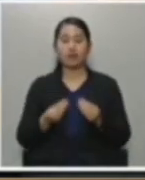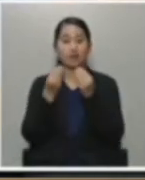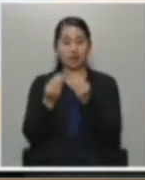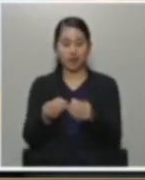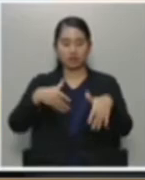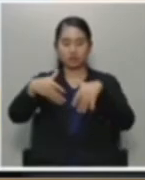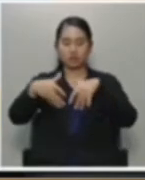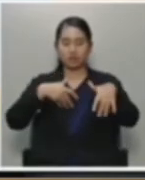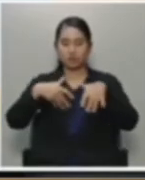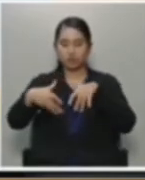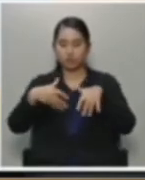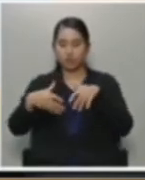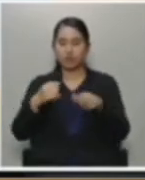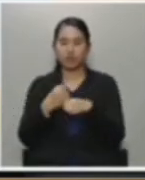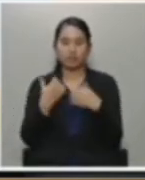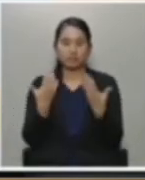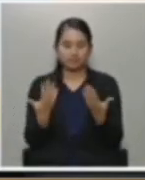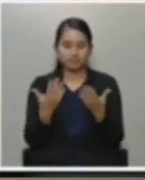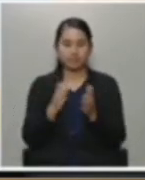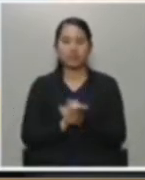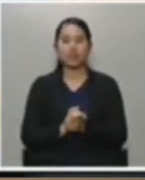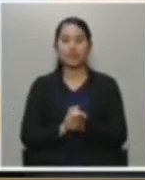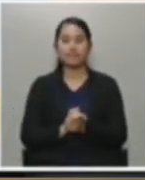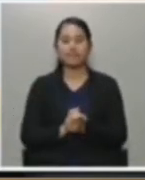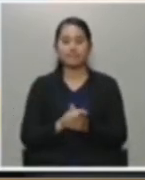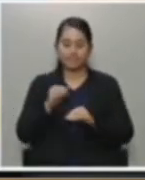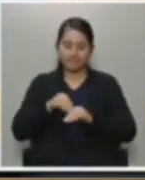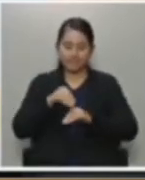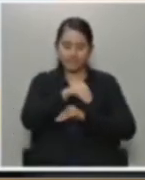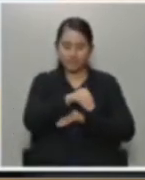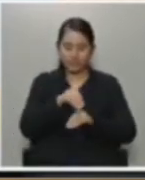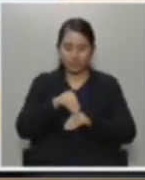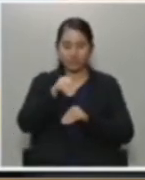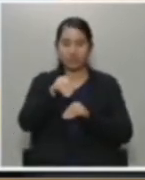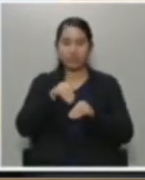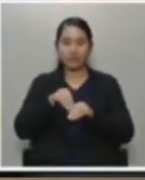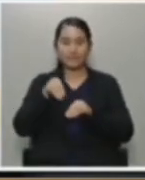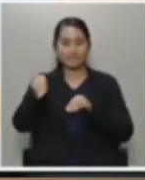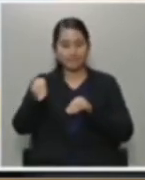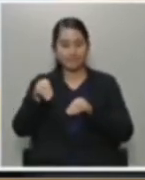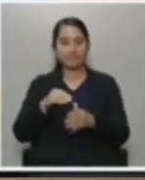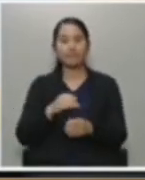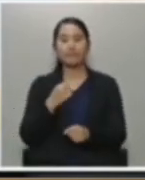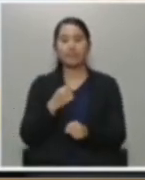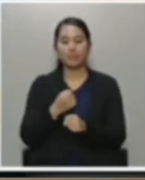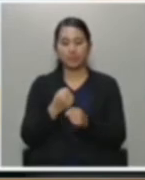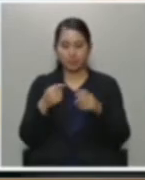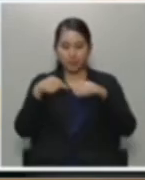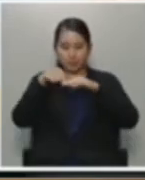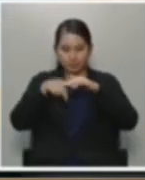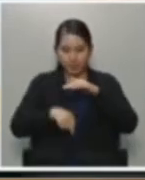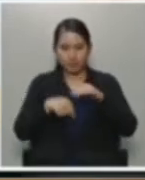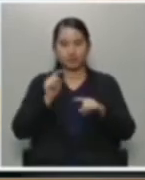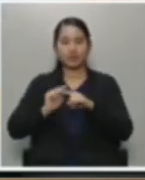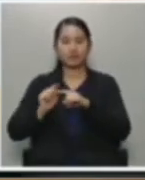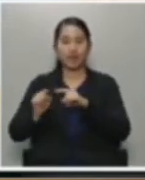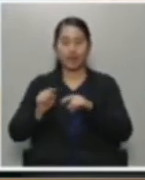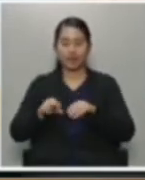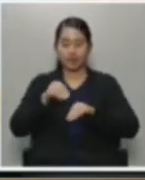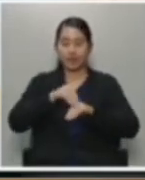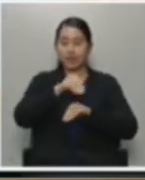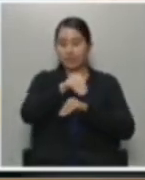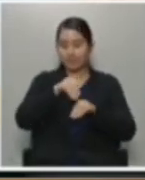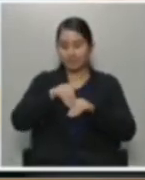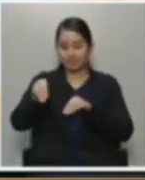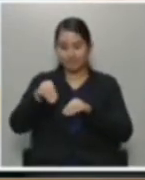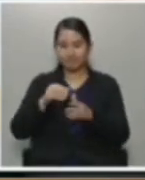ได้ก็ต่อเมื่อมีการขยายกรมคุ้มครองสิทธิเสรีภาพของประชาชนได้กระจายลงไปสู่อำเ